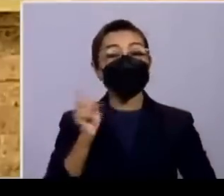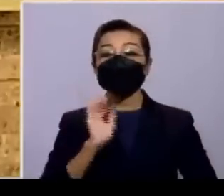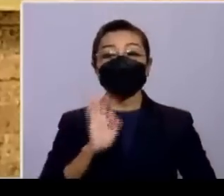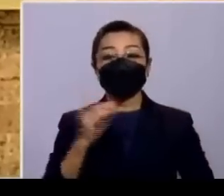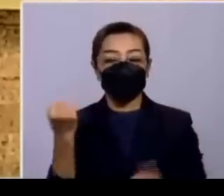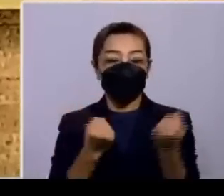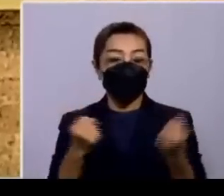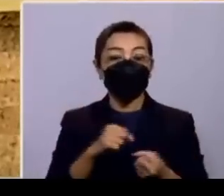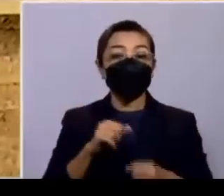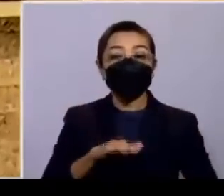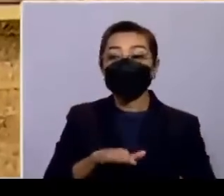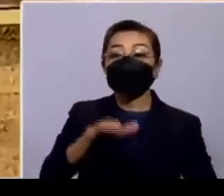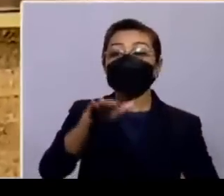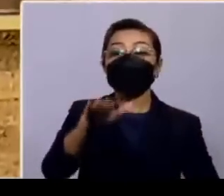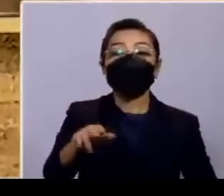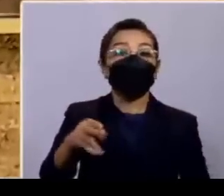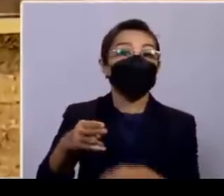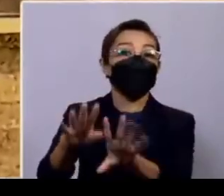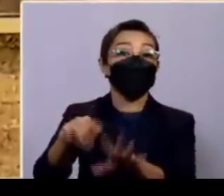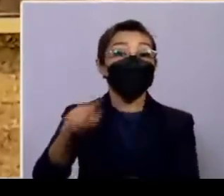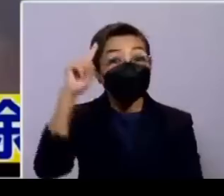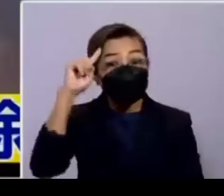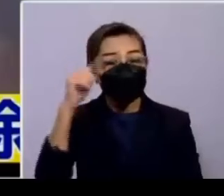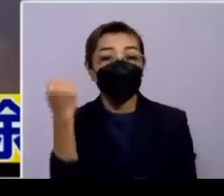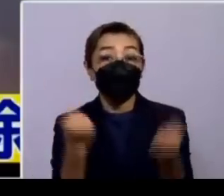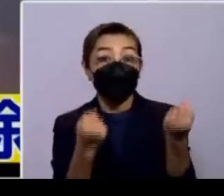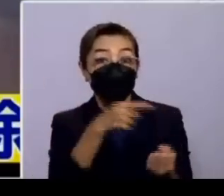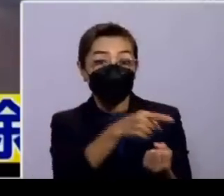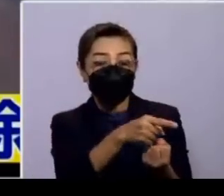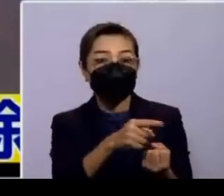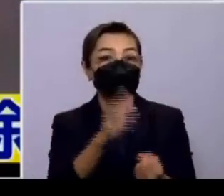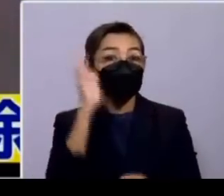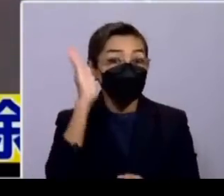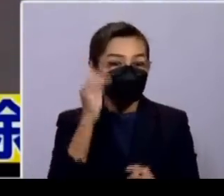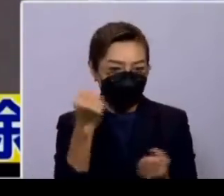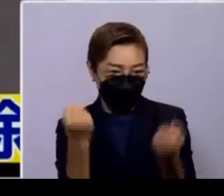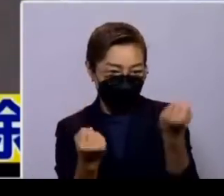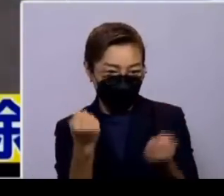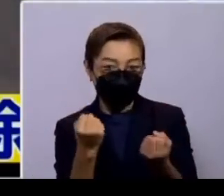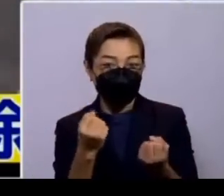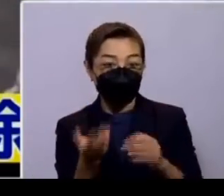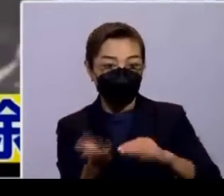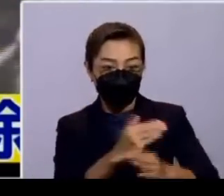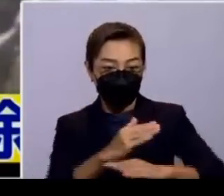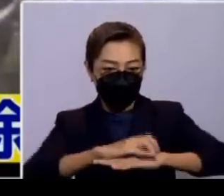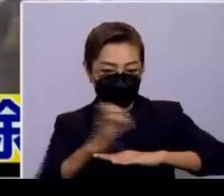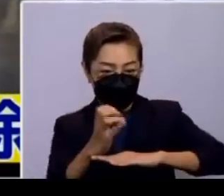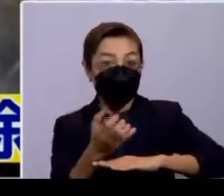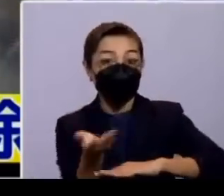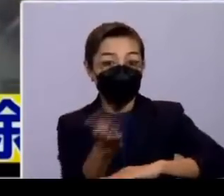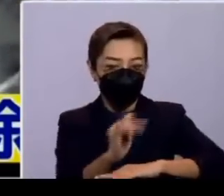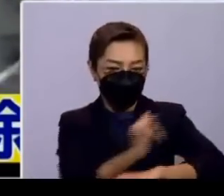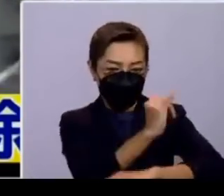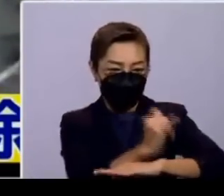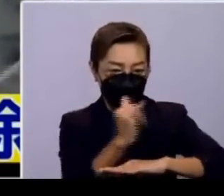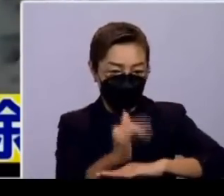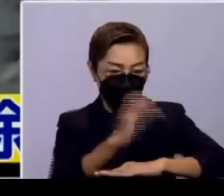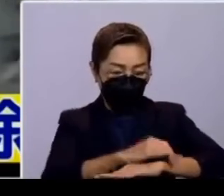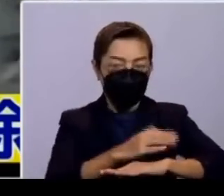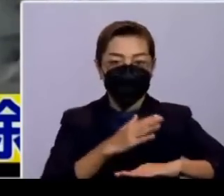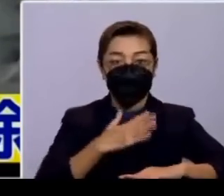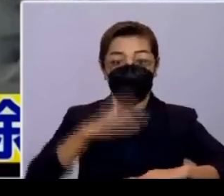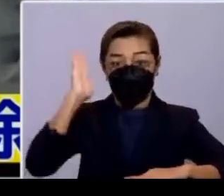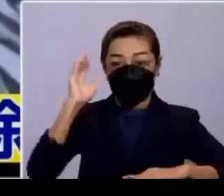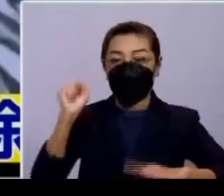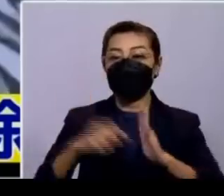ทิ้งไว้เท่านั้นขอเหมือนกับเอาขับรถที่ขนศพแก๊สท้ายแล้วก็ไปจอดไว้ที่ลานจอดรถของสถานีรถไฟฟ้าอะไรค่ะ